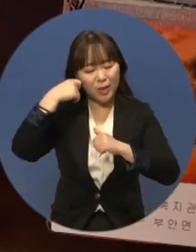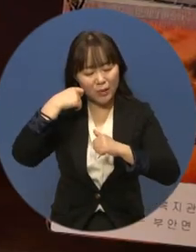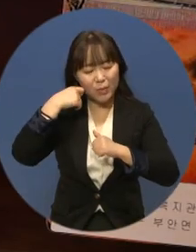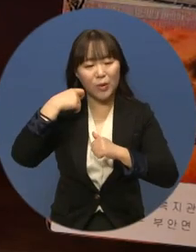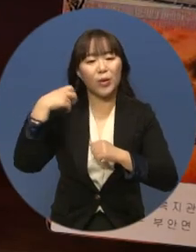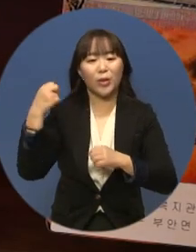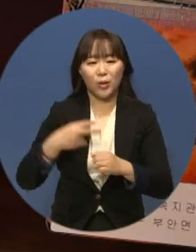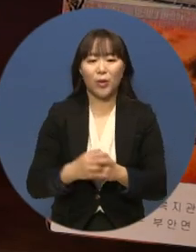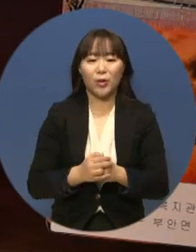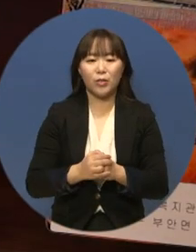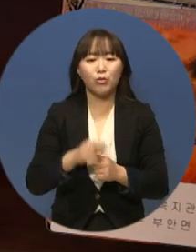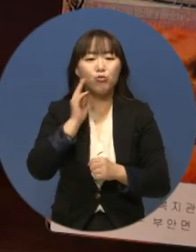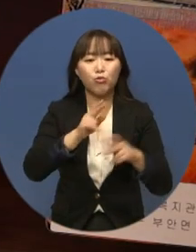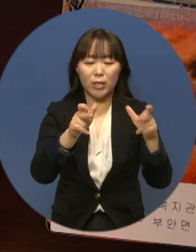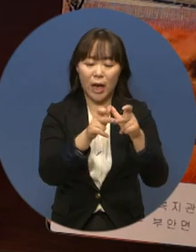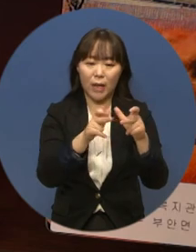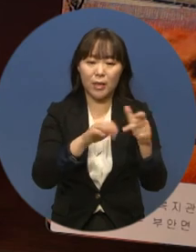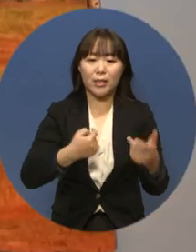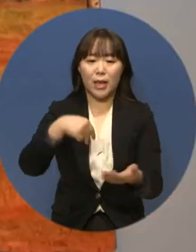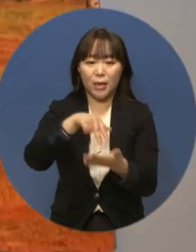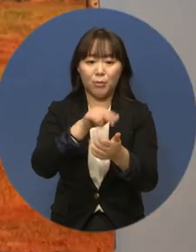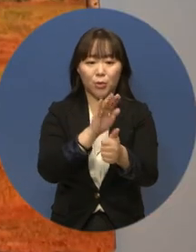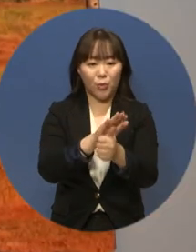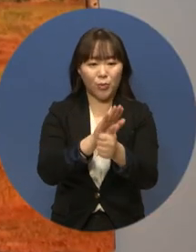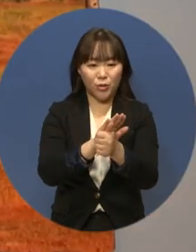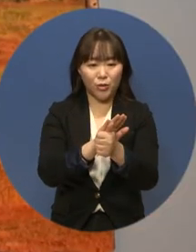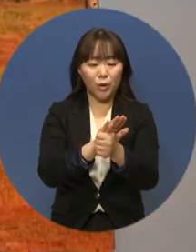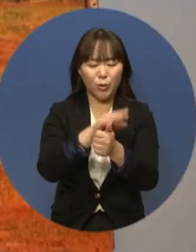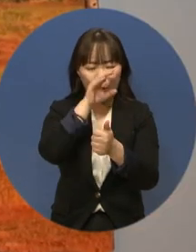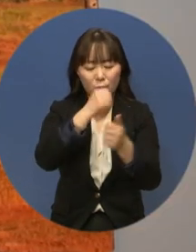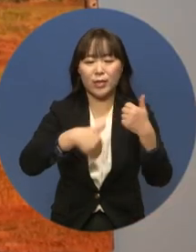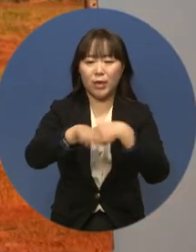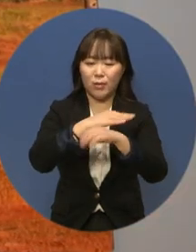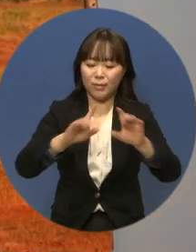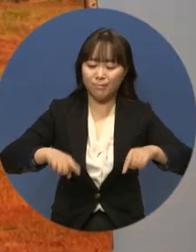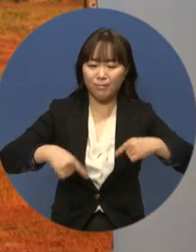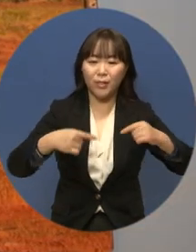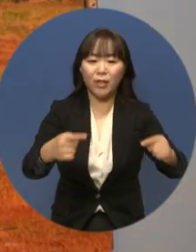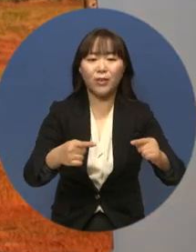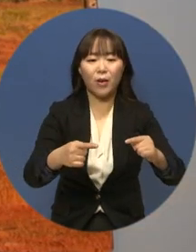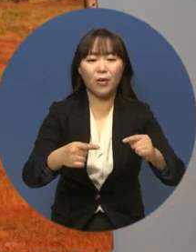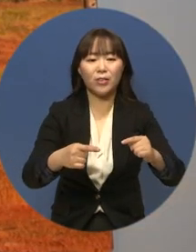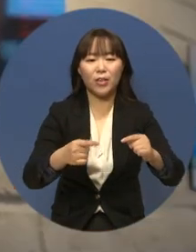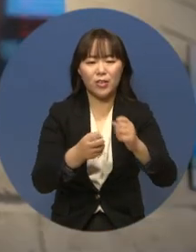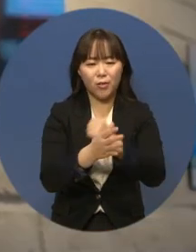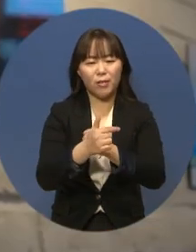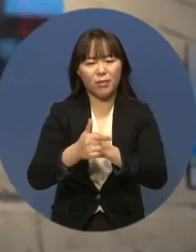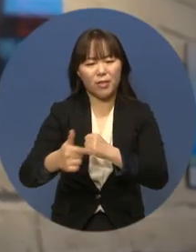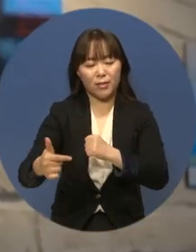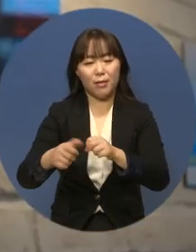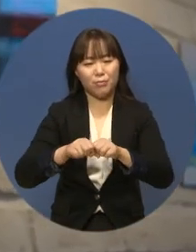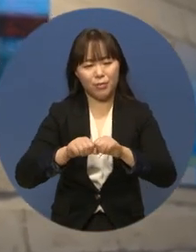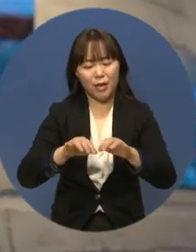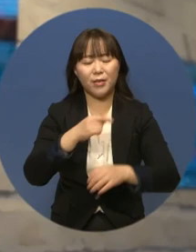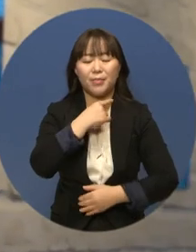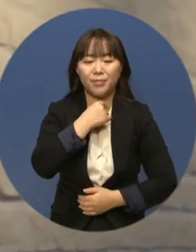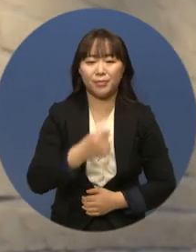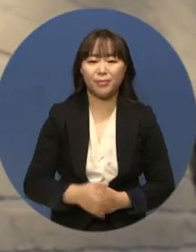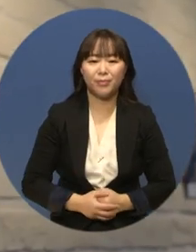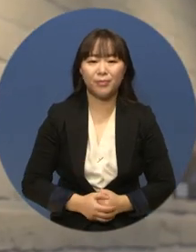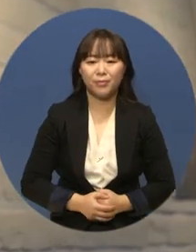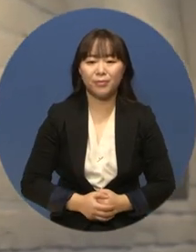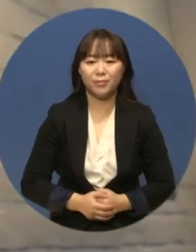동시에 중증 장애인들의 자립을 돕는 선순환에 동참하여 선한 영향력을 널리 퍼뜨리길